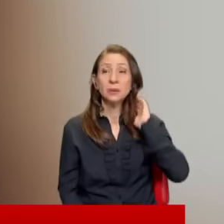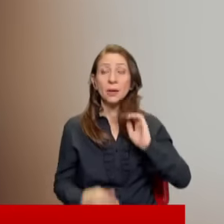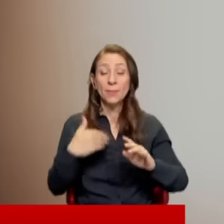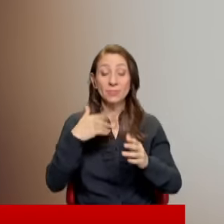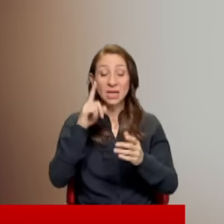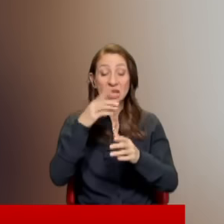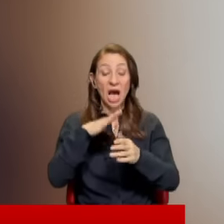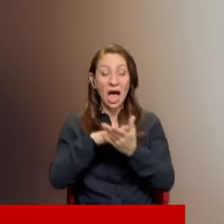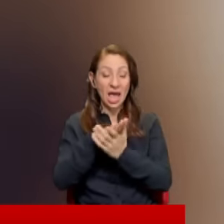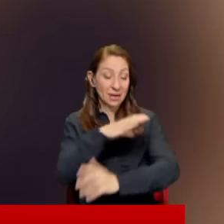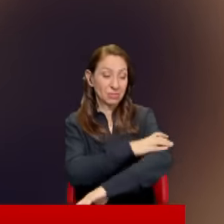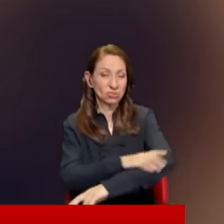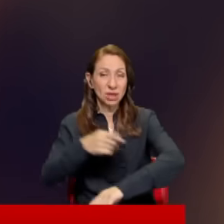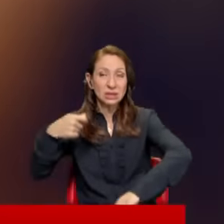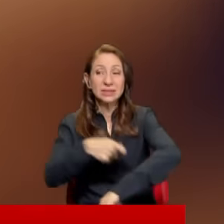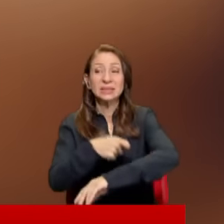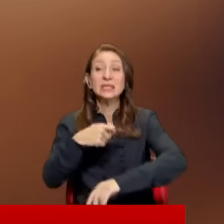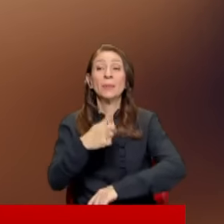bıçaklanmak